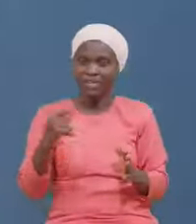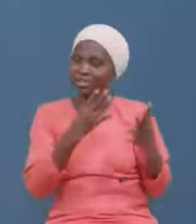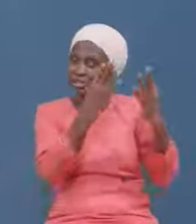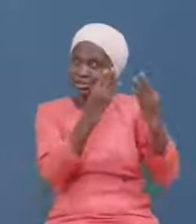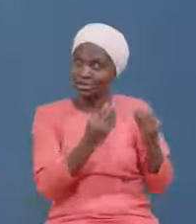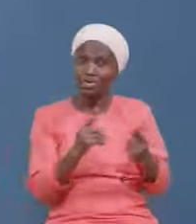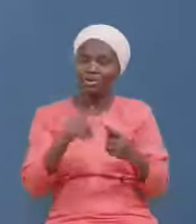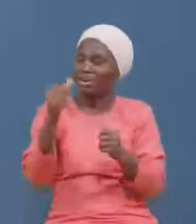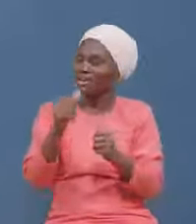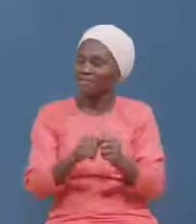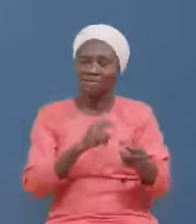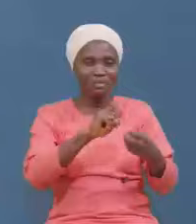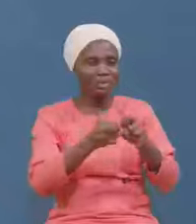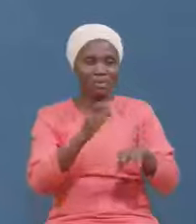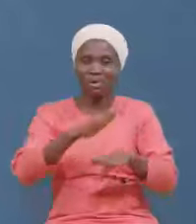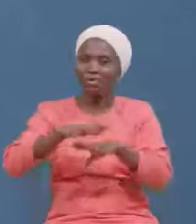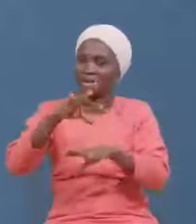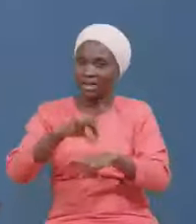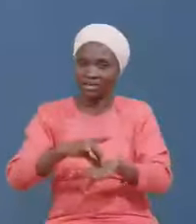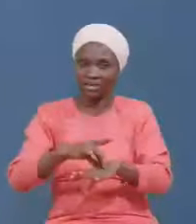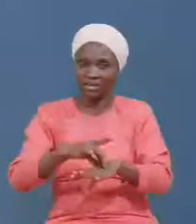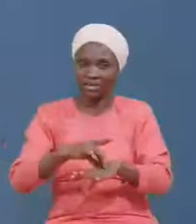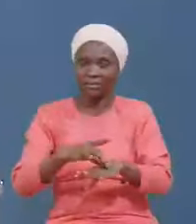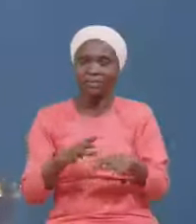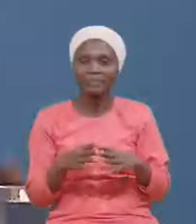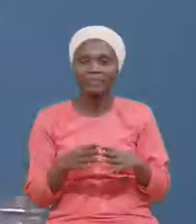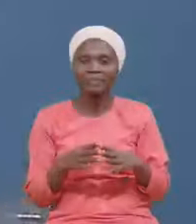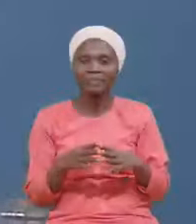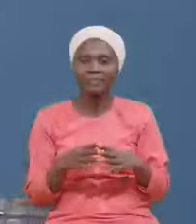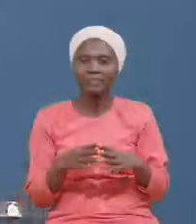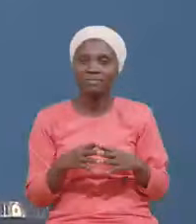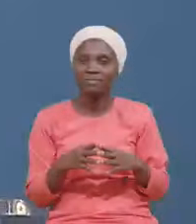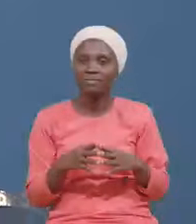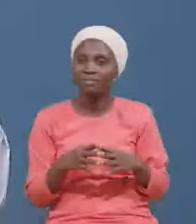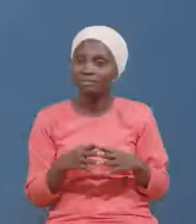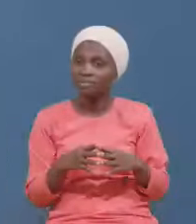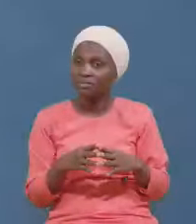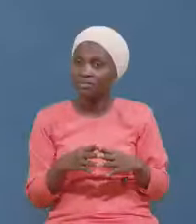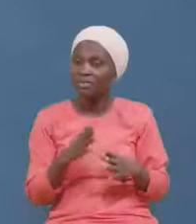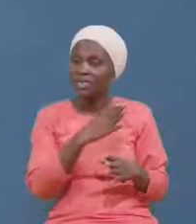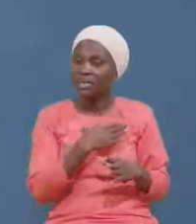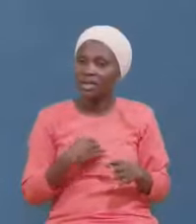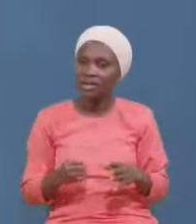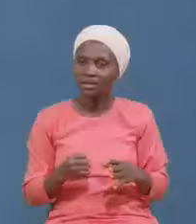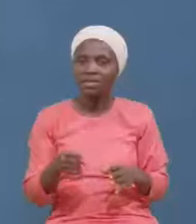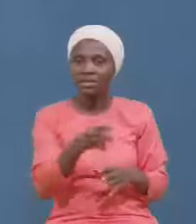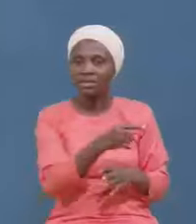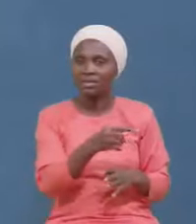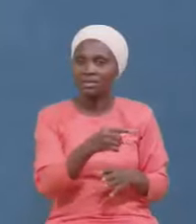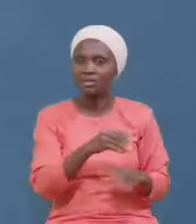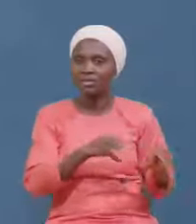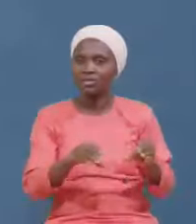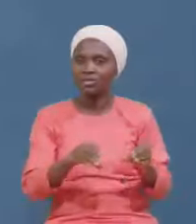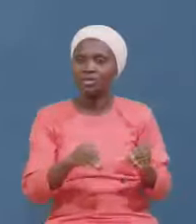to every problem on earth. భూమి మీద ప్రతి సమస్యకు పరిష్కారమైన వాడు. And he did what every